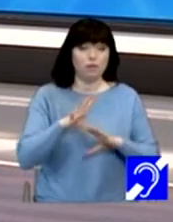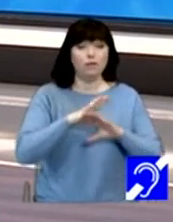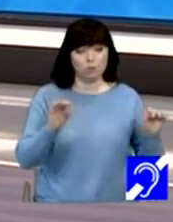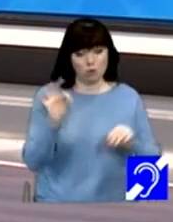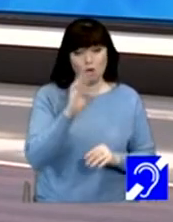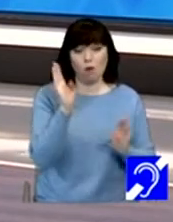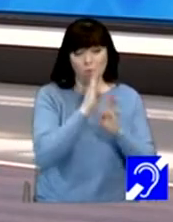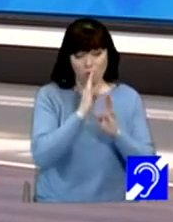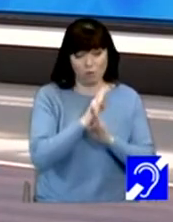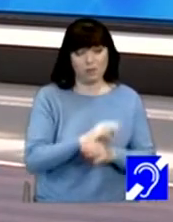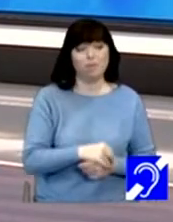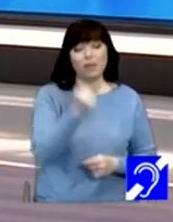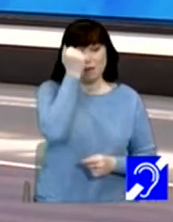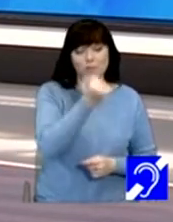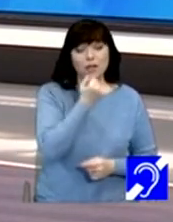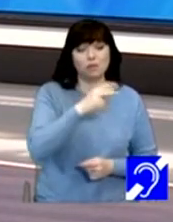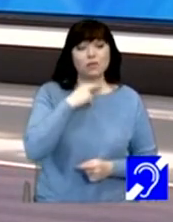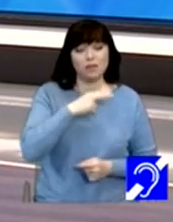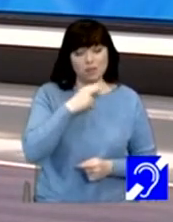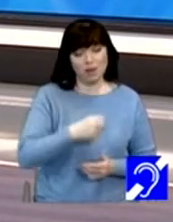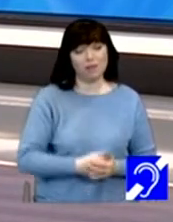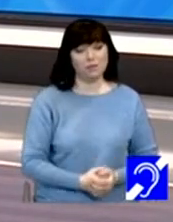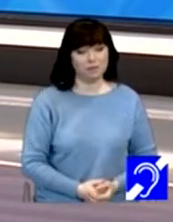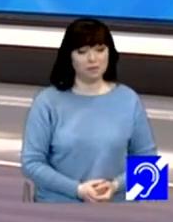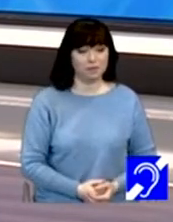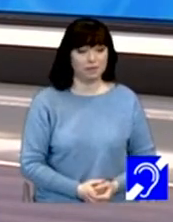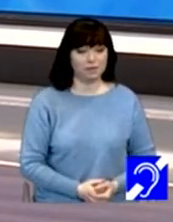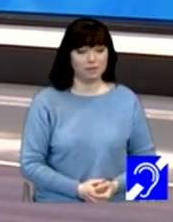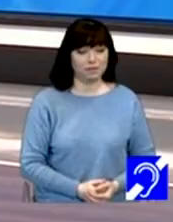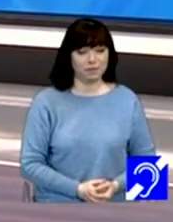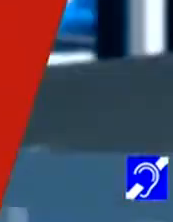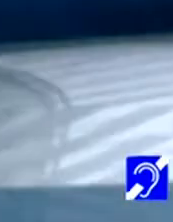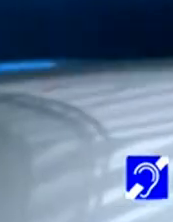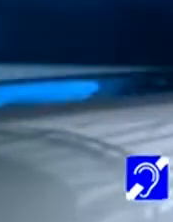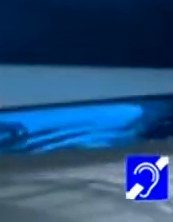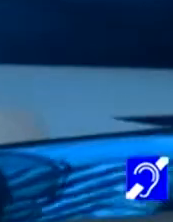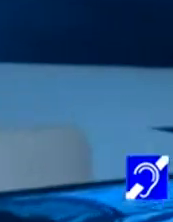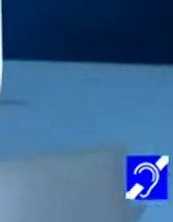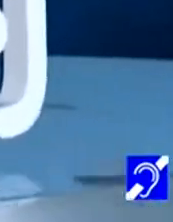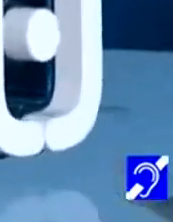informațiile despre vreme. Sunt Florina Constantinescu și vă mulțumesc pentru atenție. Pe curând!